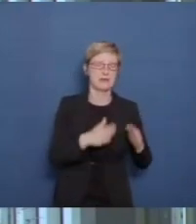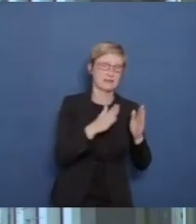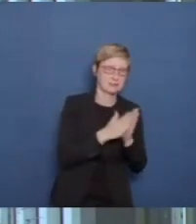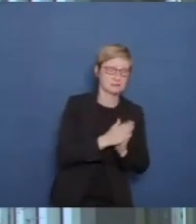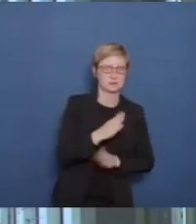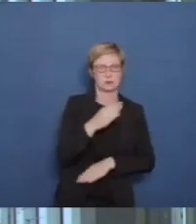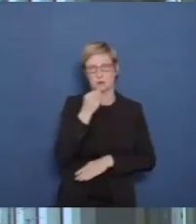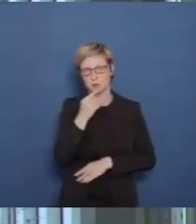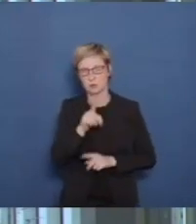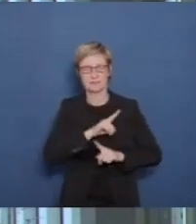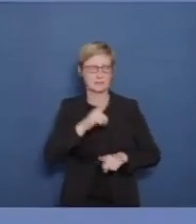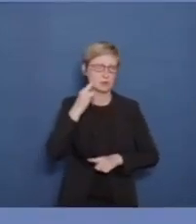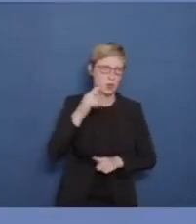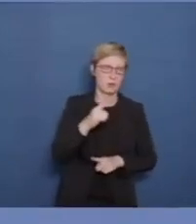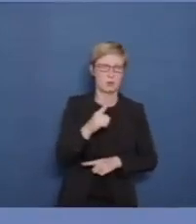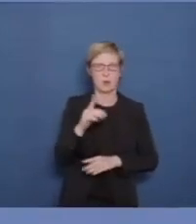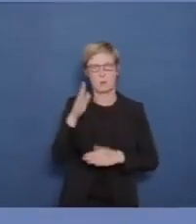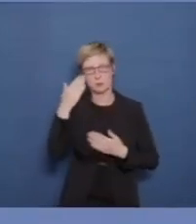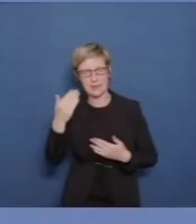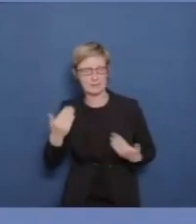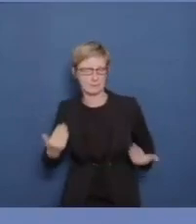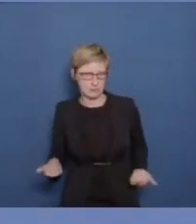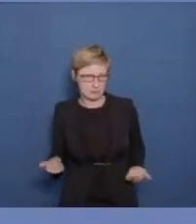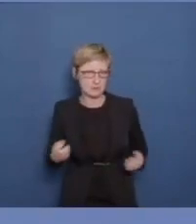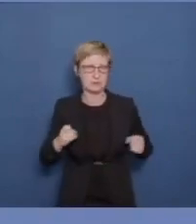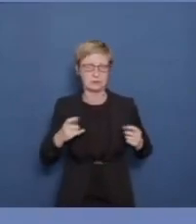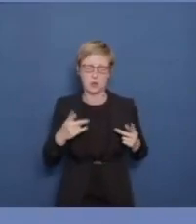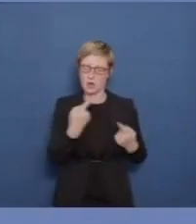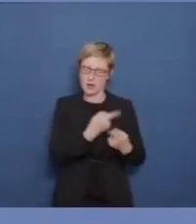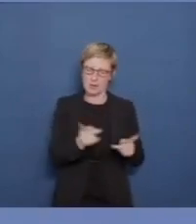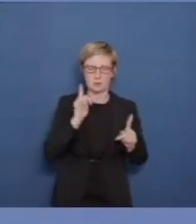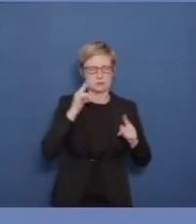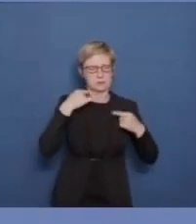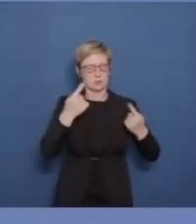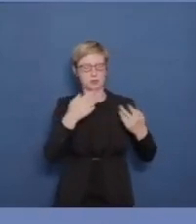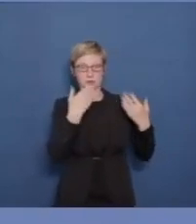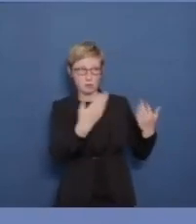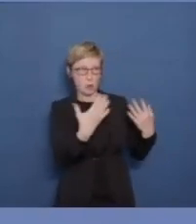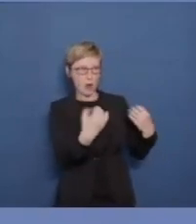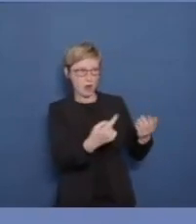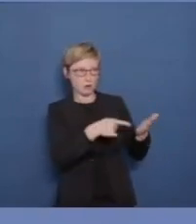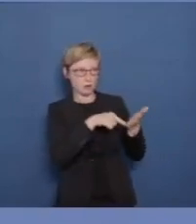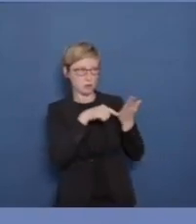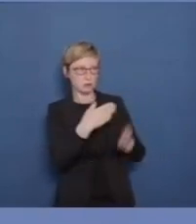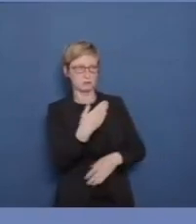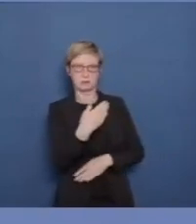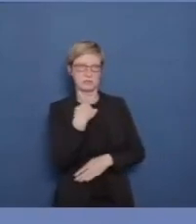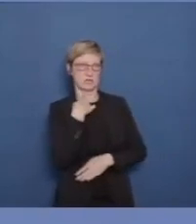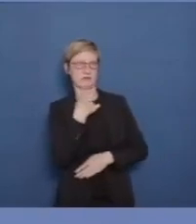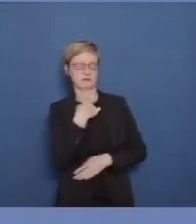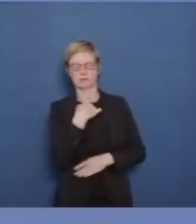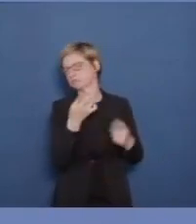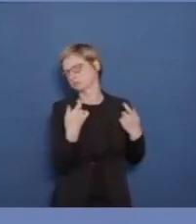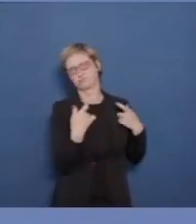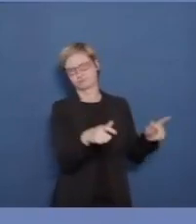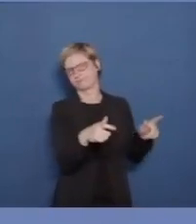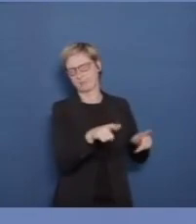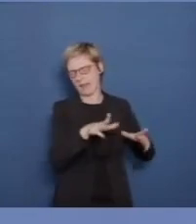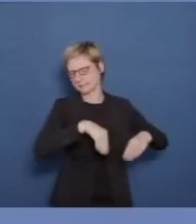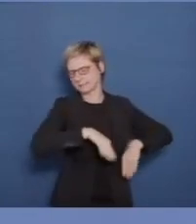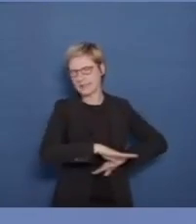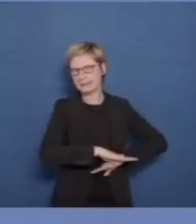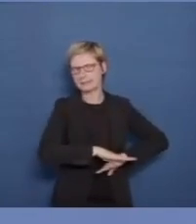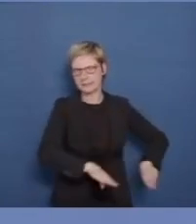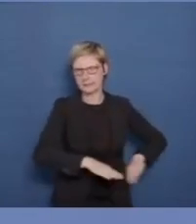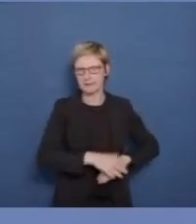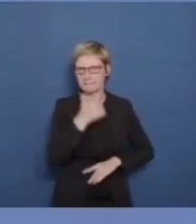Muslime oder Nichtgläubige, die ganz große Mehrheit muss klar sagen, diese Haltung, dieses Gift des Antisemitismus wollen wir hier